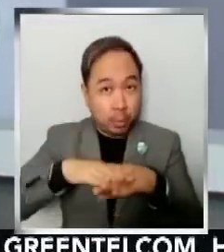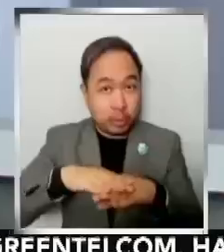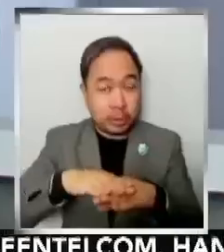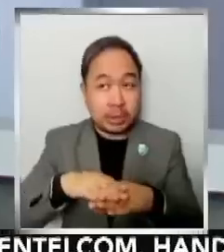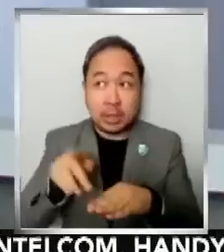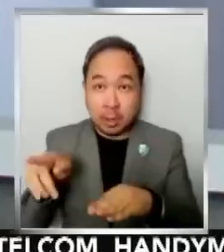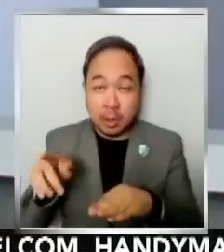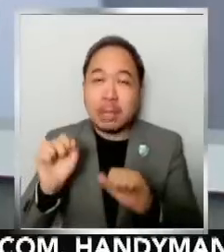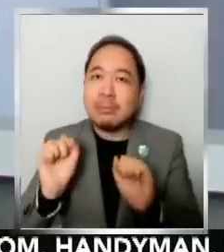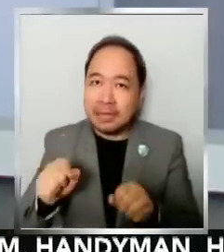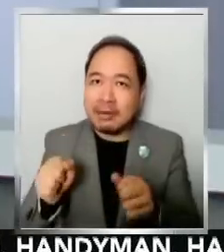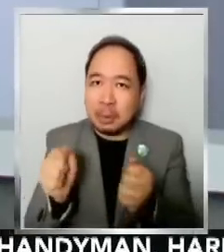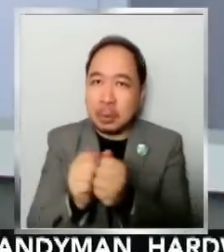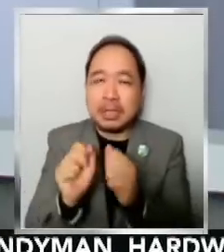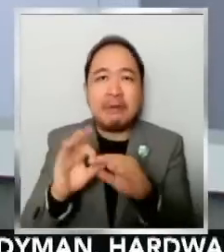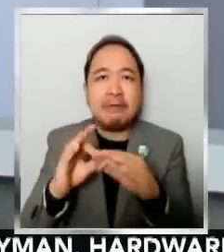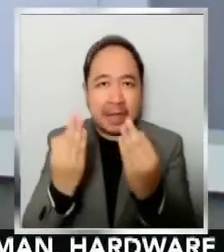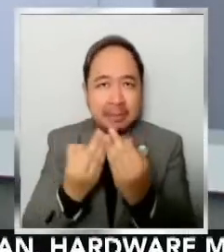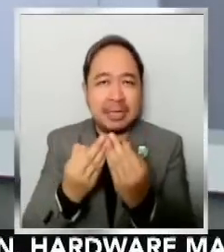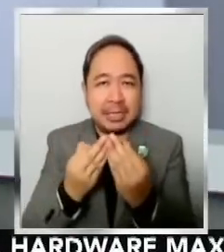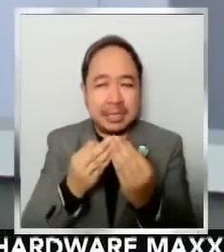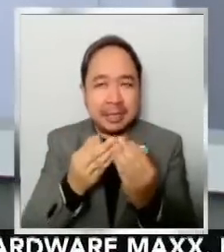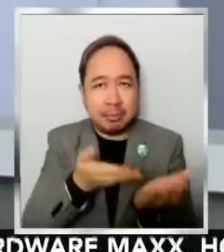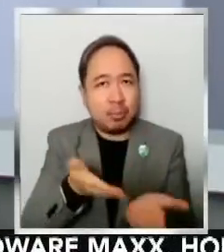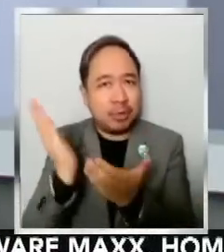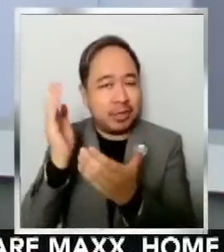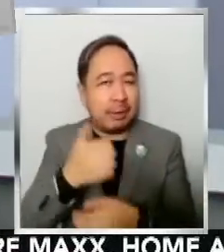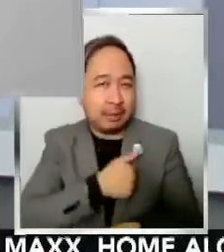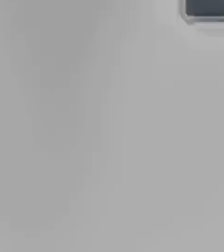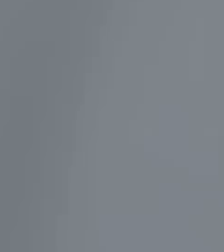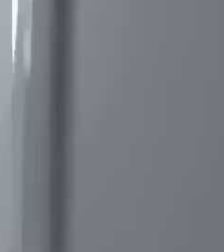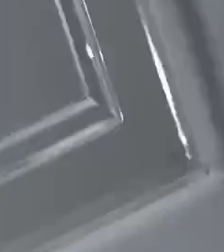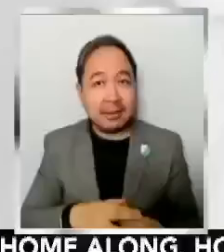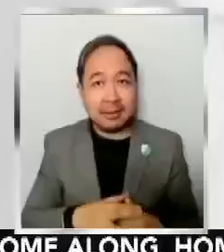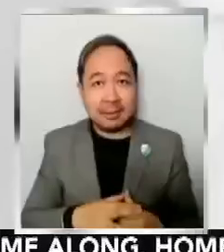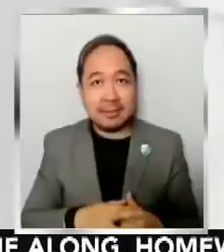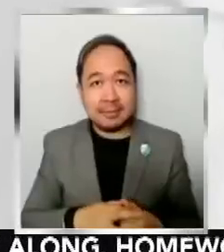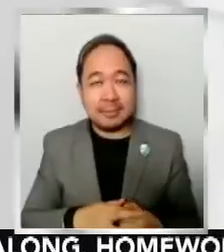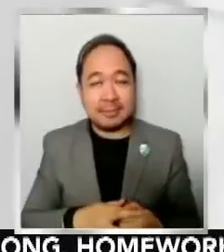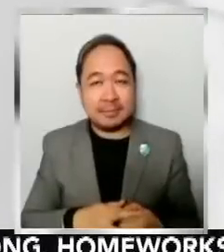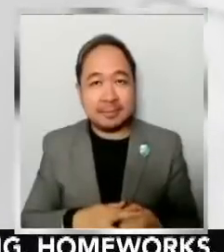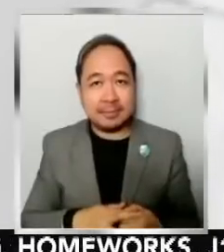ang kanilang pamilya. Nakatutok si JP Soriano.